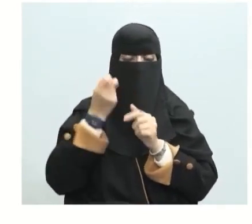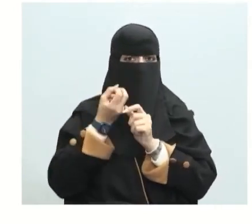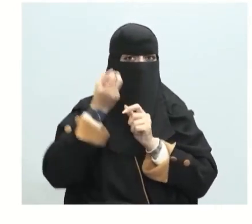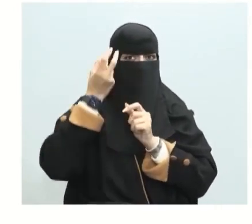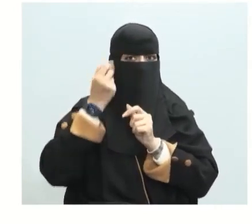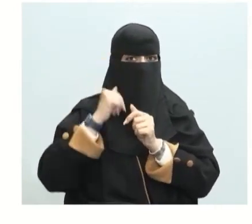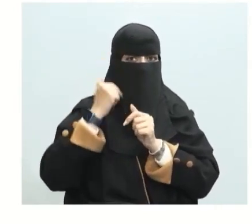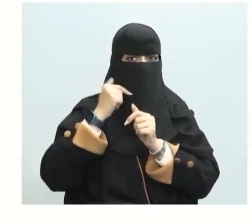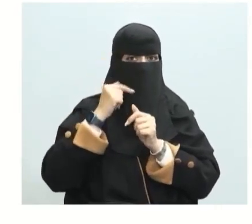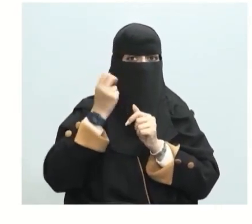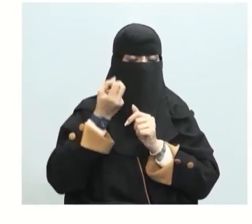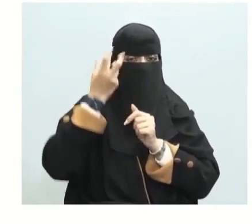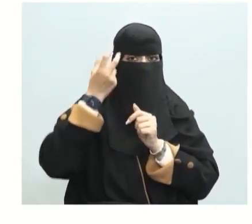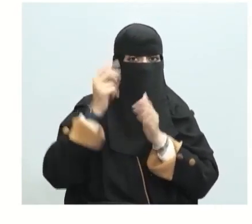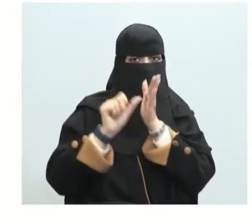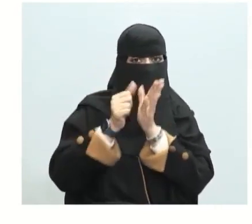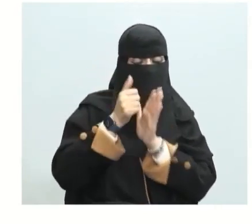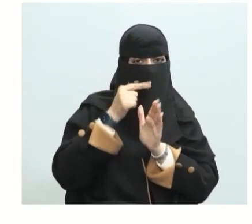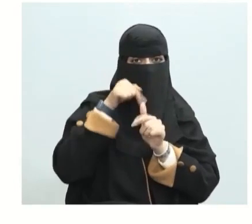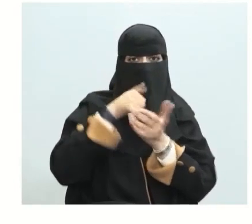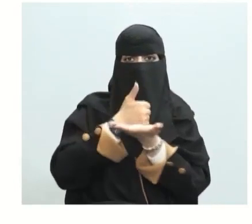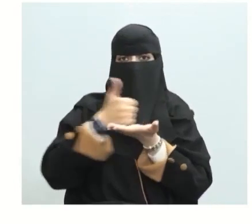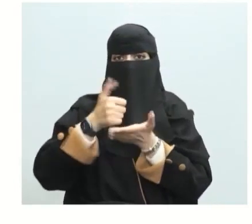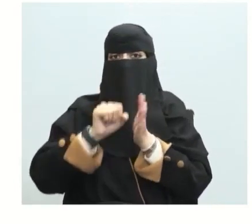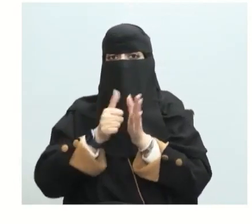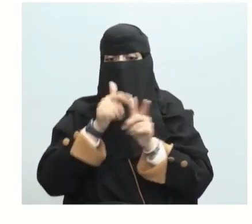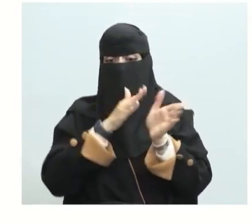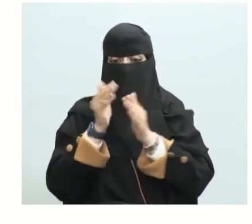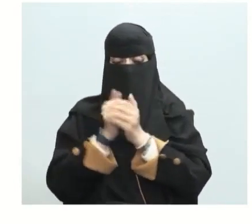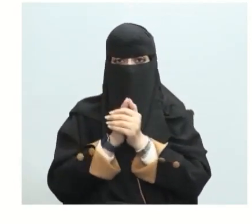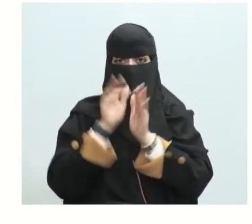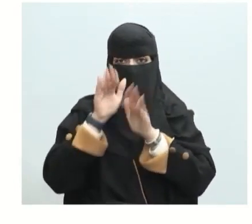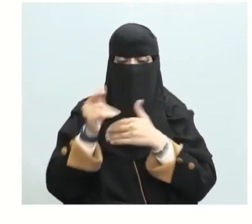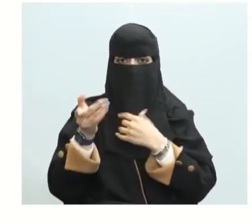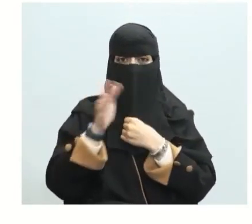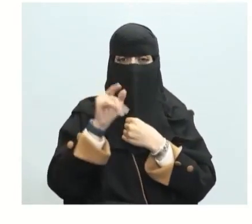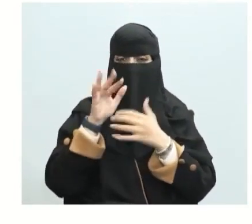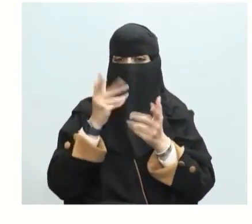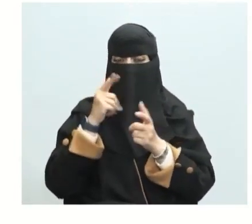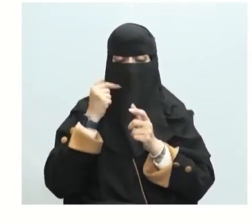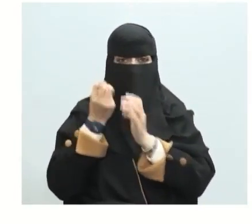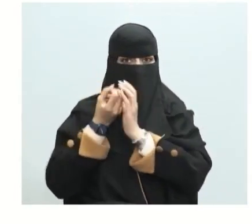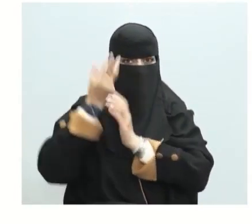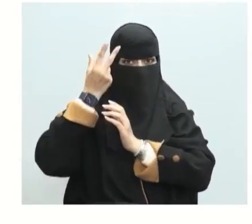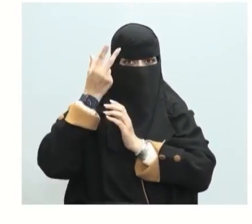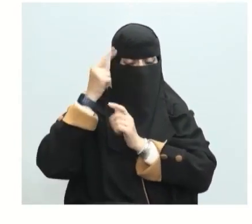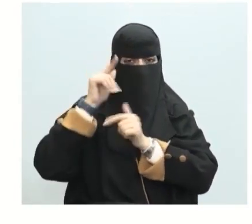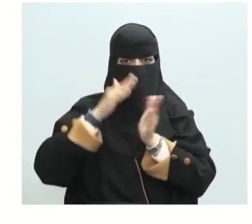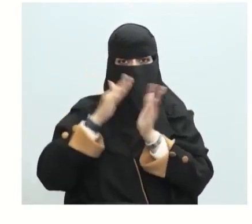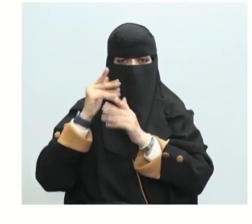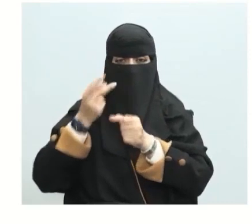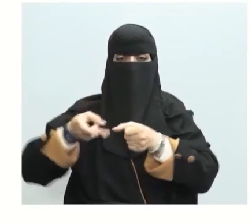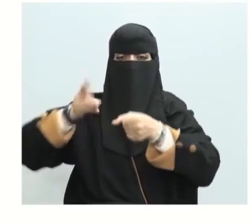جديده باسلوب جديد هنا لاحظ كيف قدم هؤلاء افكارهم وزادو قوه لاحظ الفكره كثره